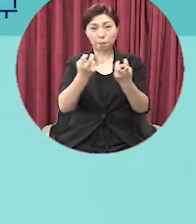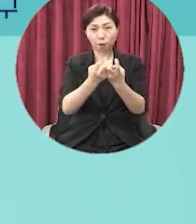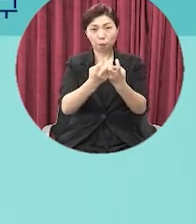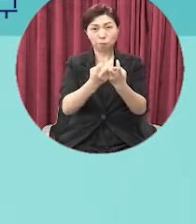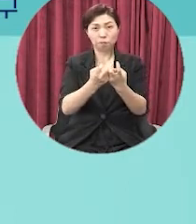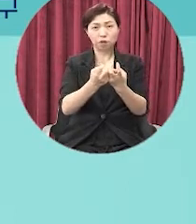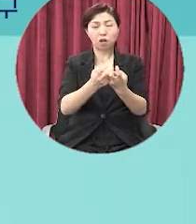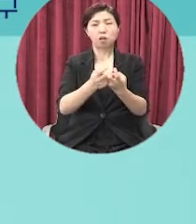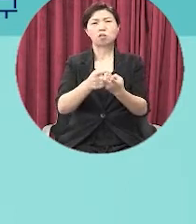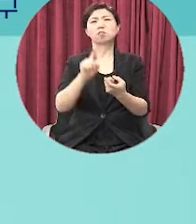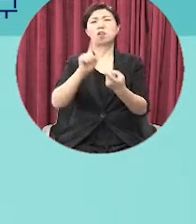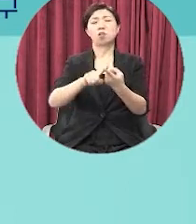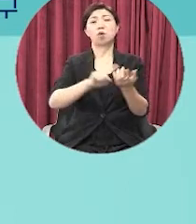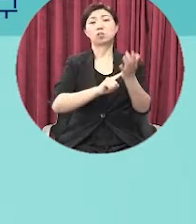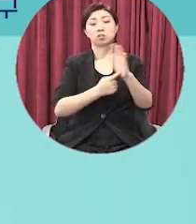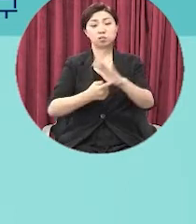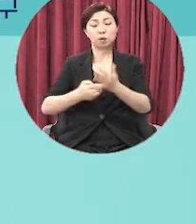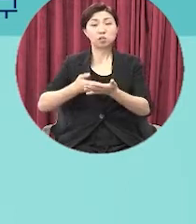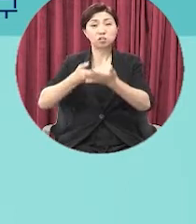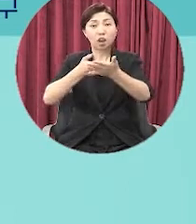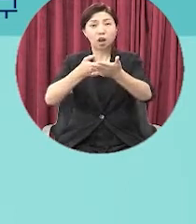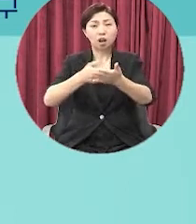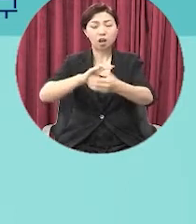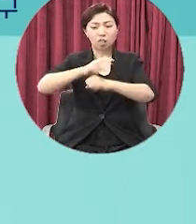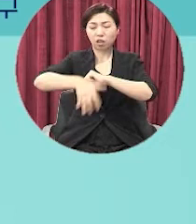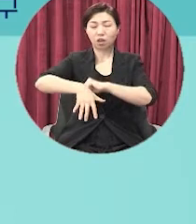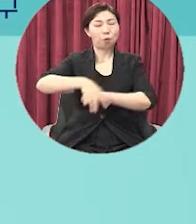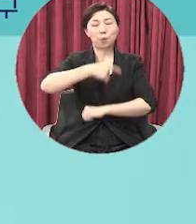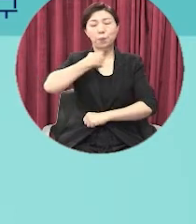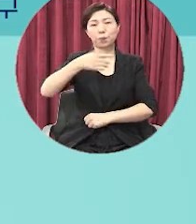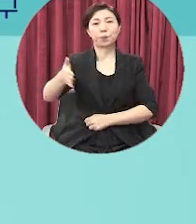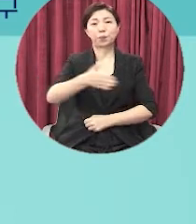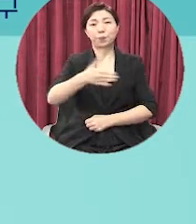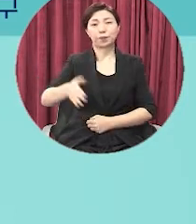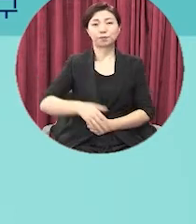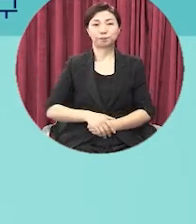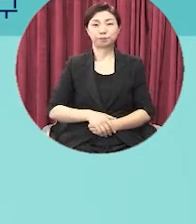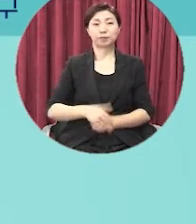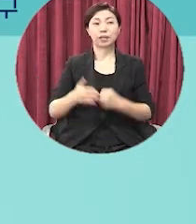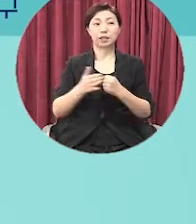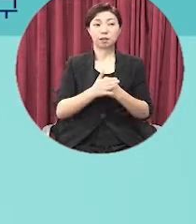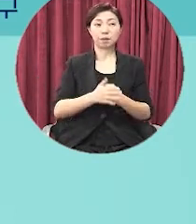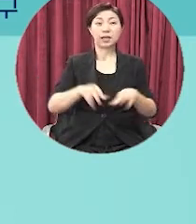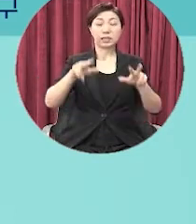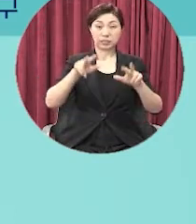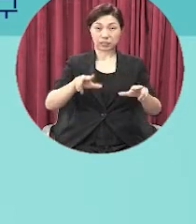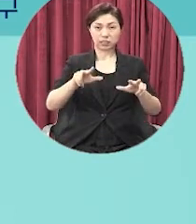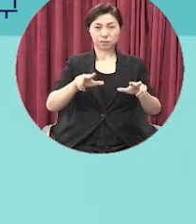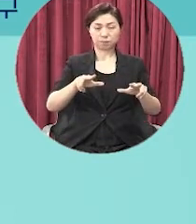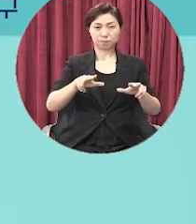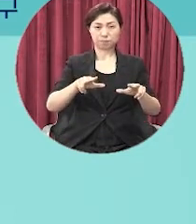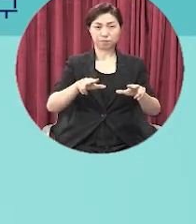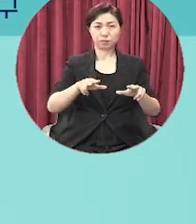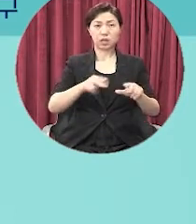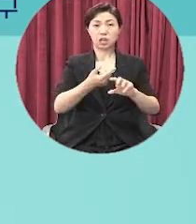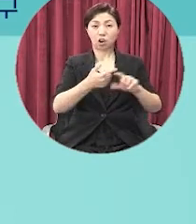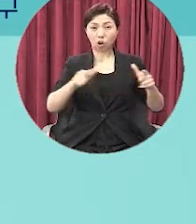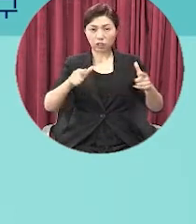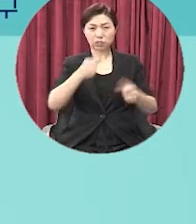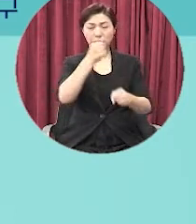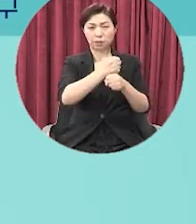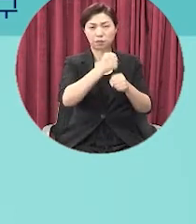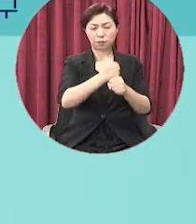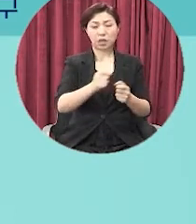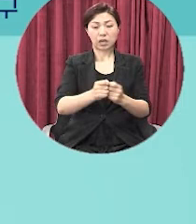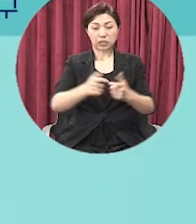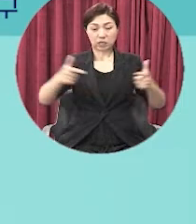아니며 전세계적으로 없습니다 그래서 앞서 보여드린 것처럼 라이플로 회원 토지를 갖고 있으니까 마치 하려고 이렇게 좀 학자를 수 있고